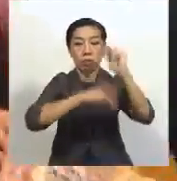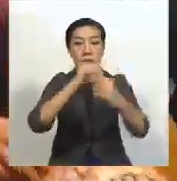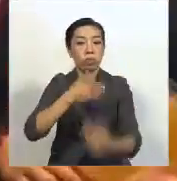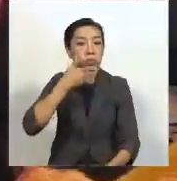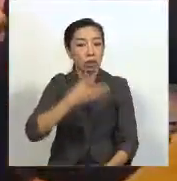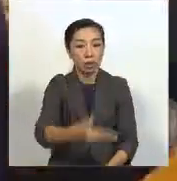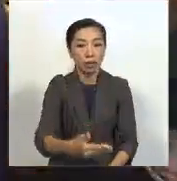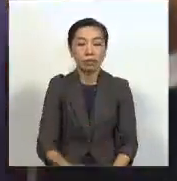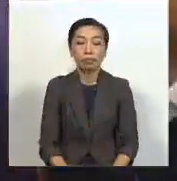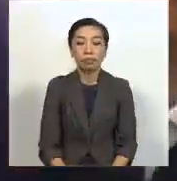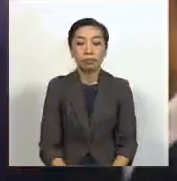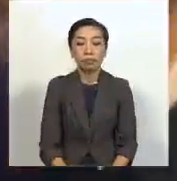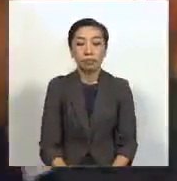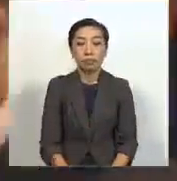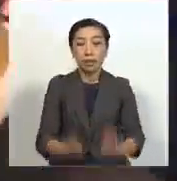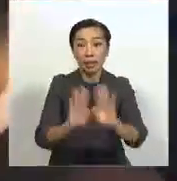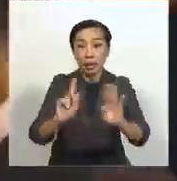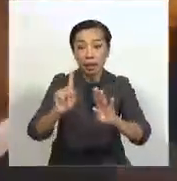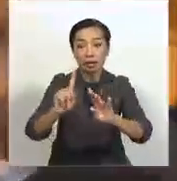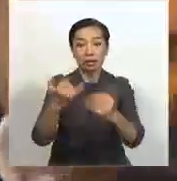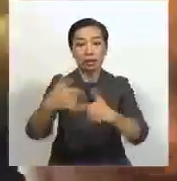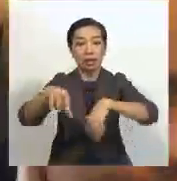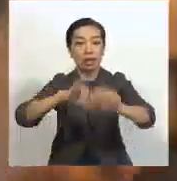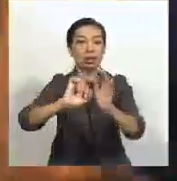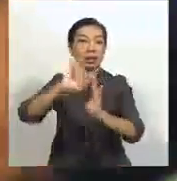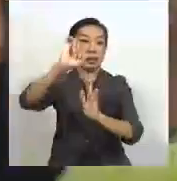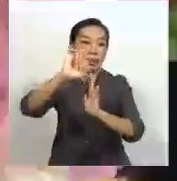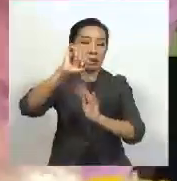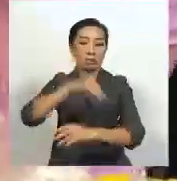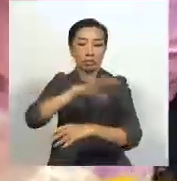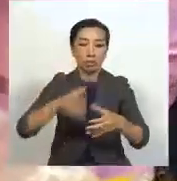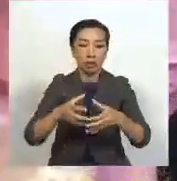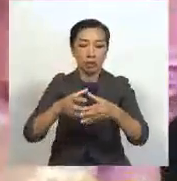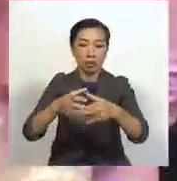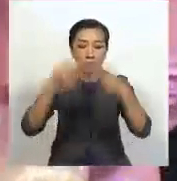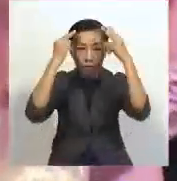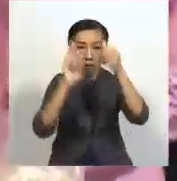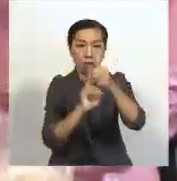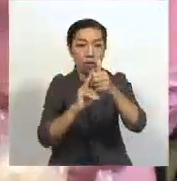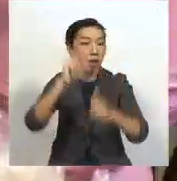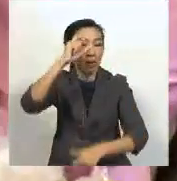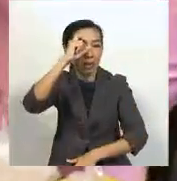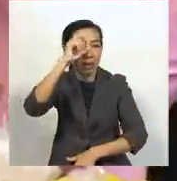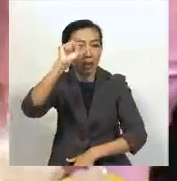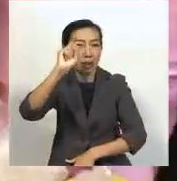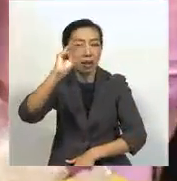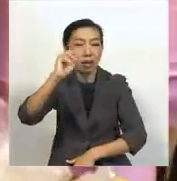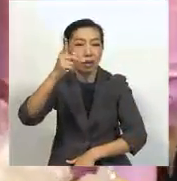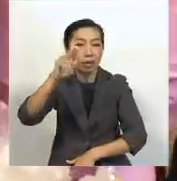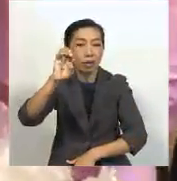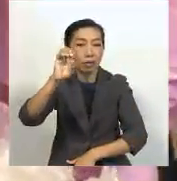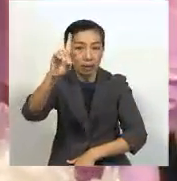ซึ่งการเปิดตัวครั้งนี้นะคะจัดขึ้นที่จังหวัดเชียงใหม่ค่ะก็เป็นการนำทีมโดยนายสมคิดจาตุศรีพิทักษ์รองนายกรัฐม